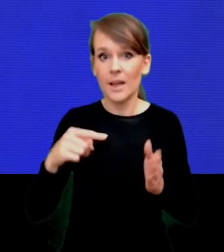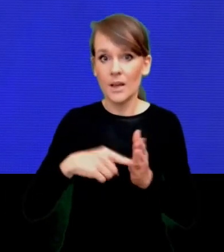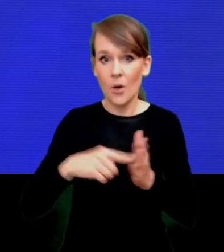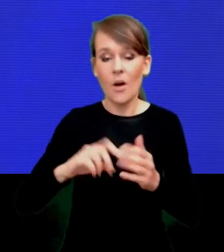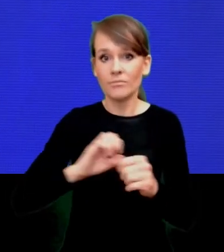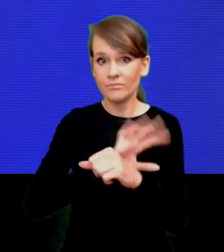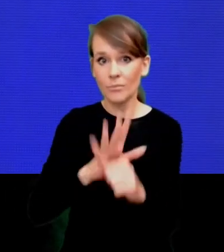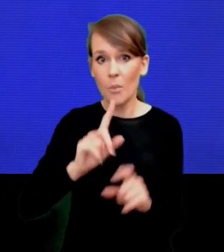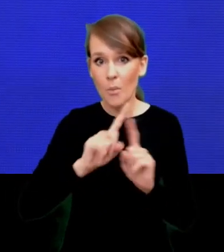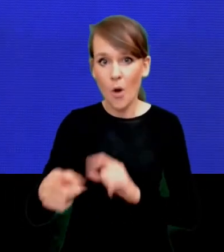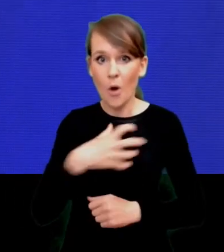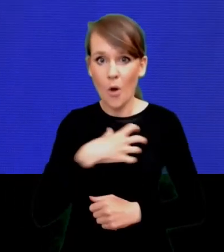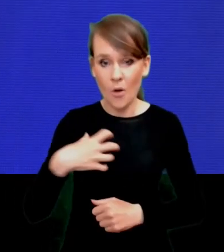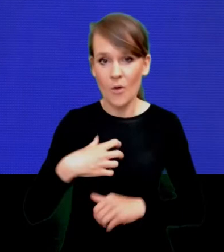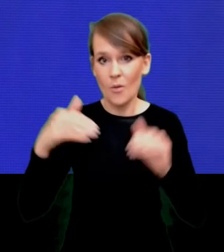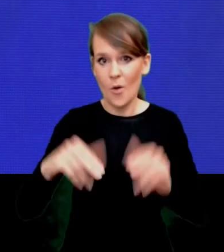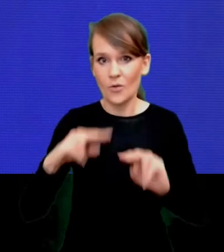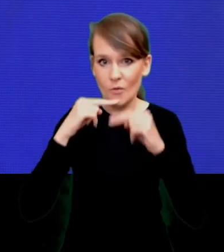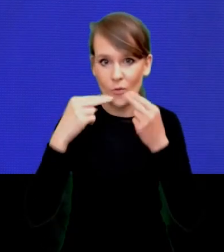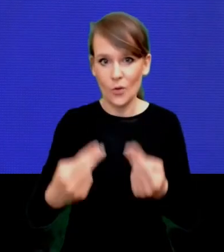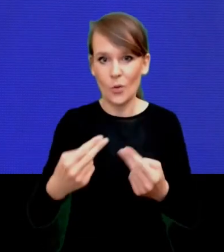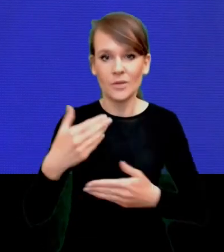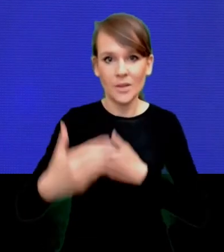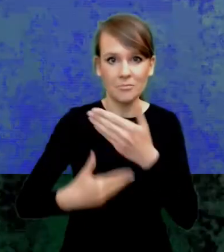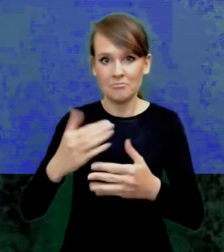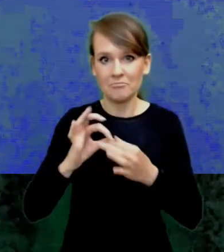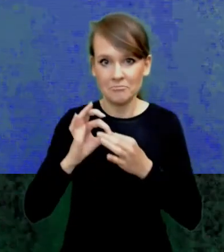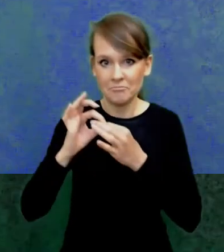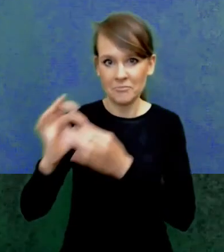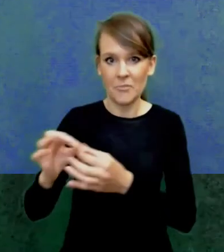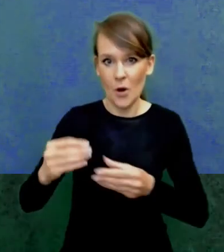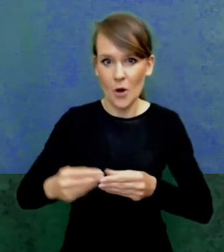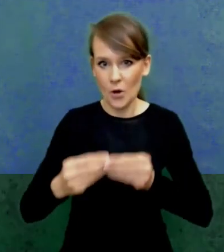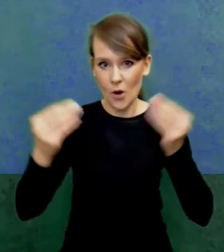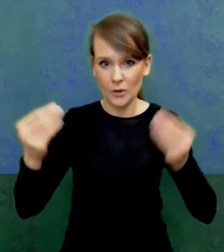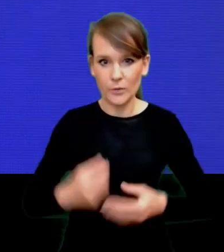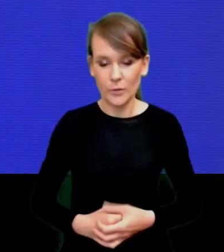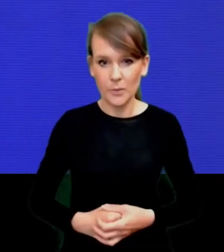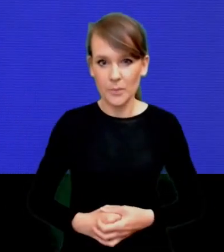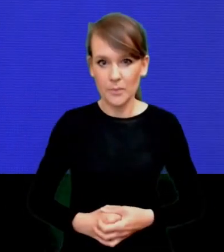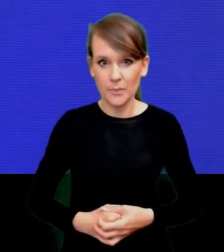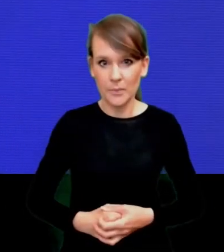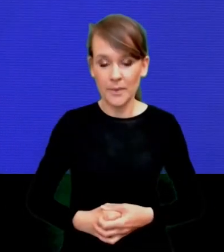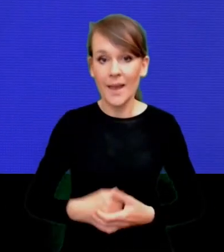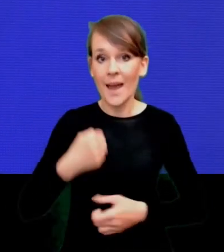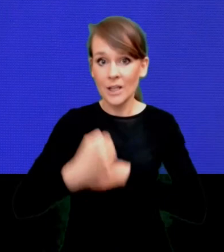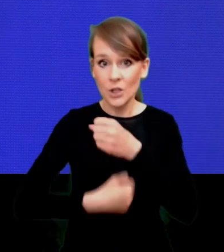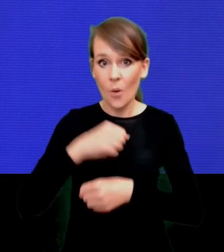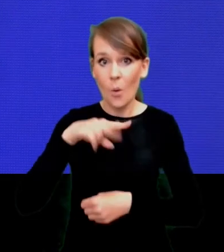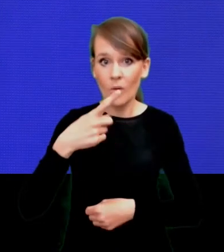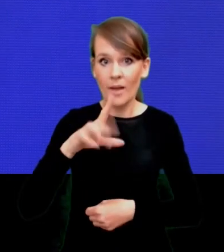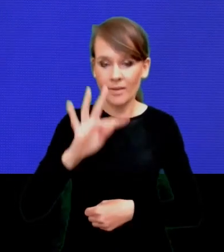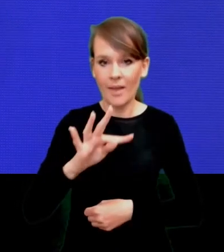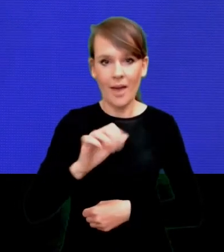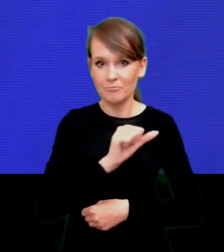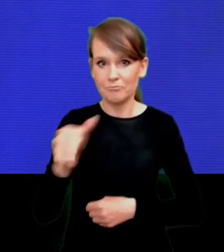gospodarka wróciła na ścieżkę trwałego rozwoju. A działania UDT doskonale wpisują się w